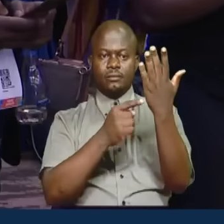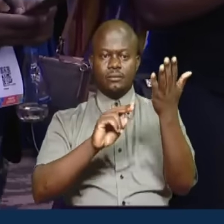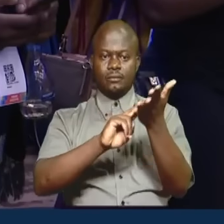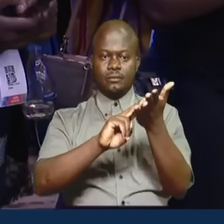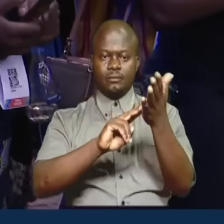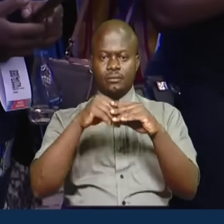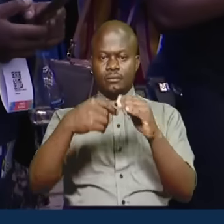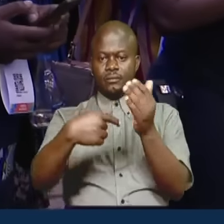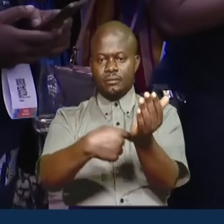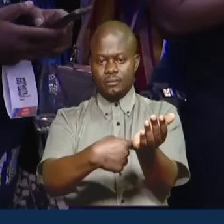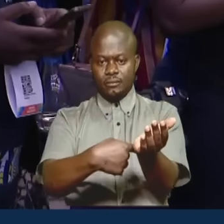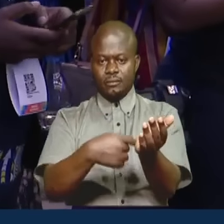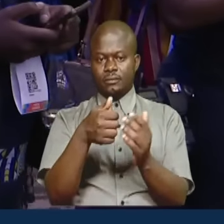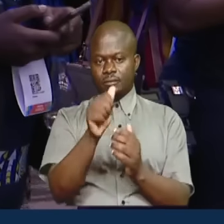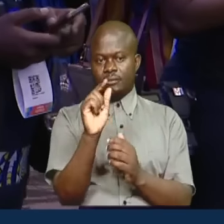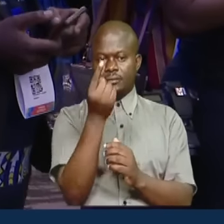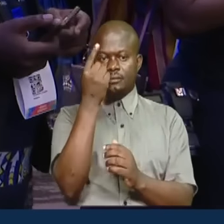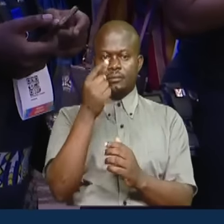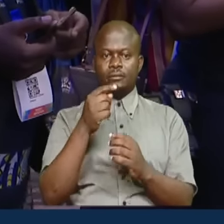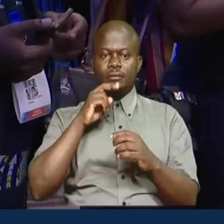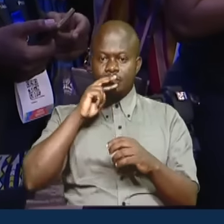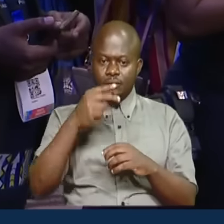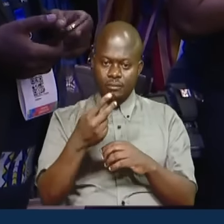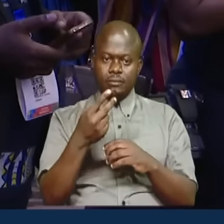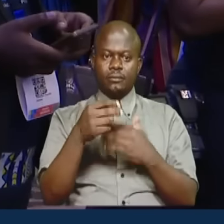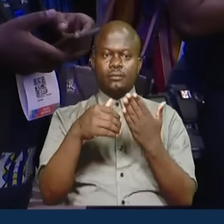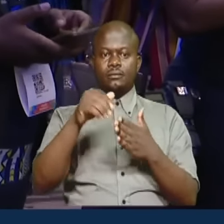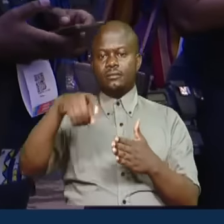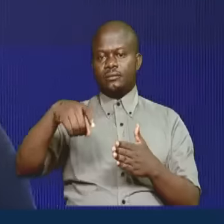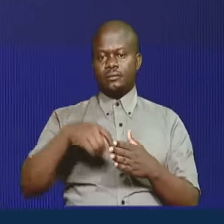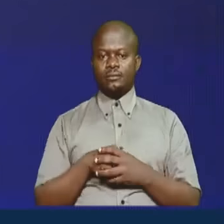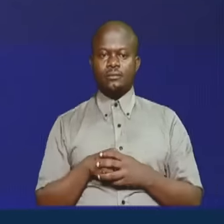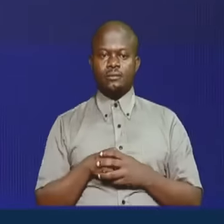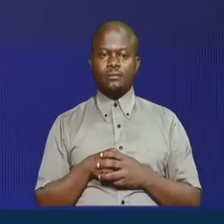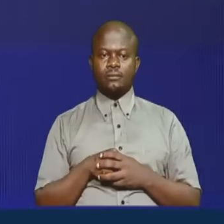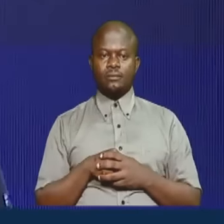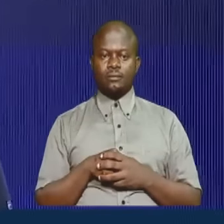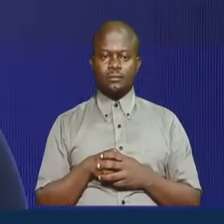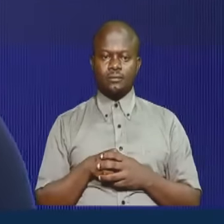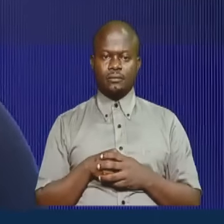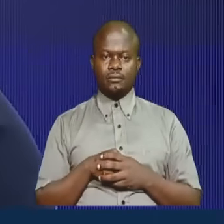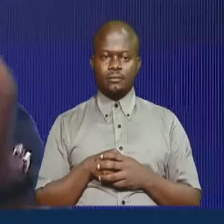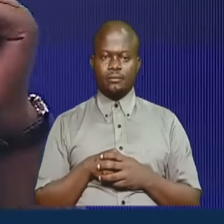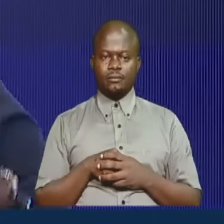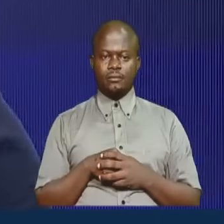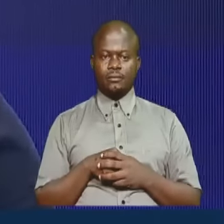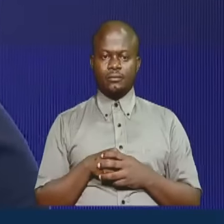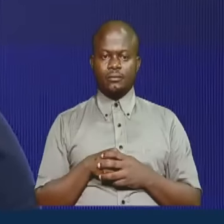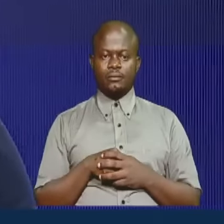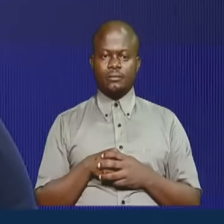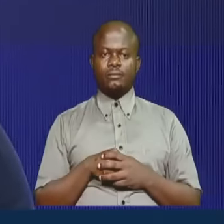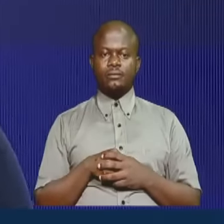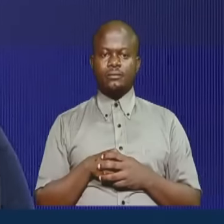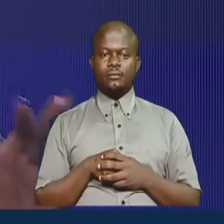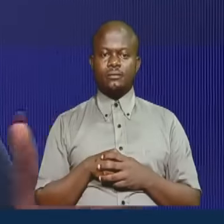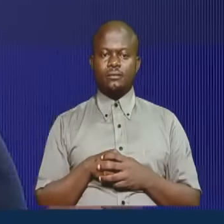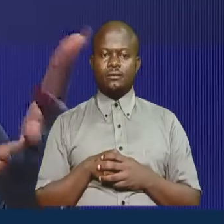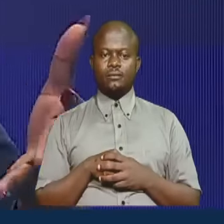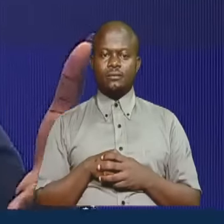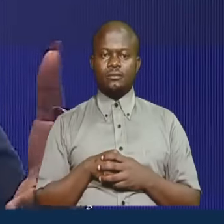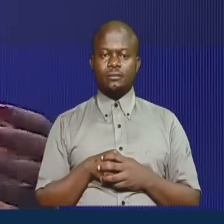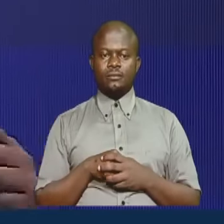mu buvuzi ari kimwe mu bisubizo uyu mugabane ukeneye. Our impact is felt most in the rural hard-to-reach areas where people